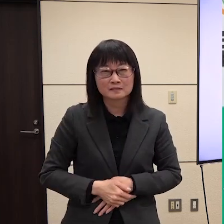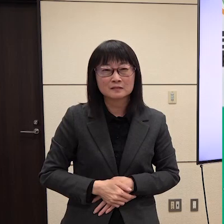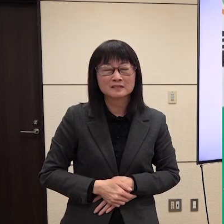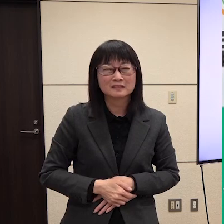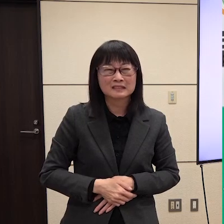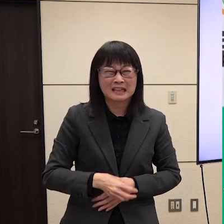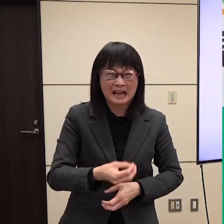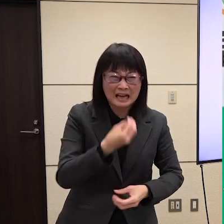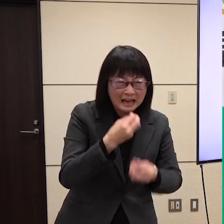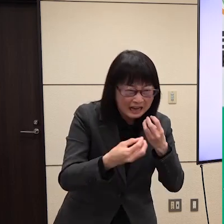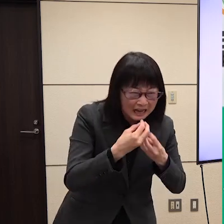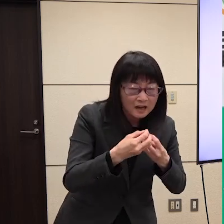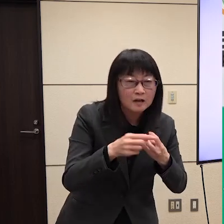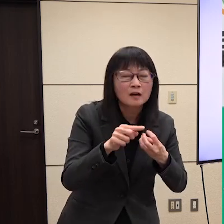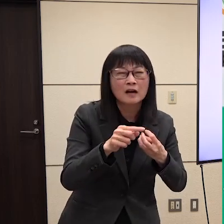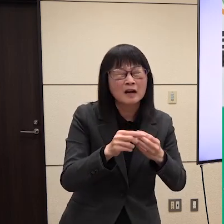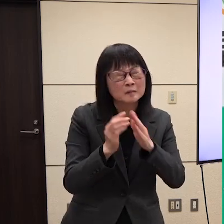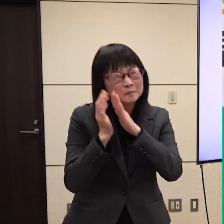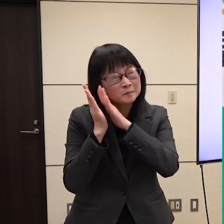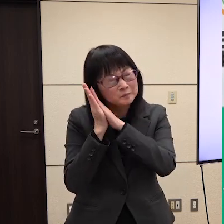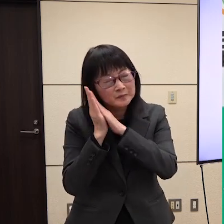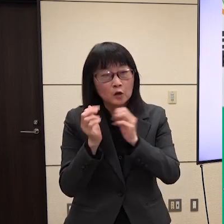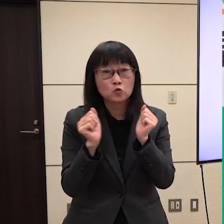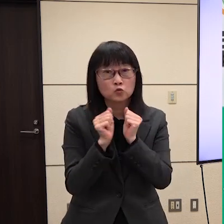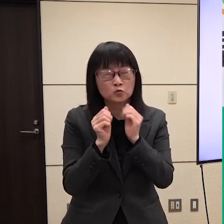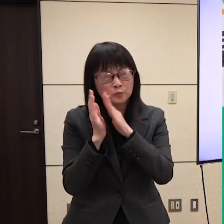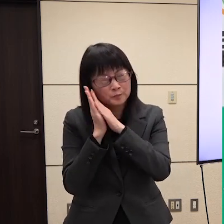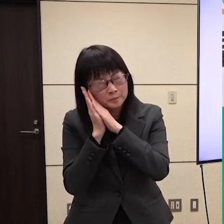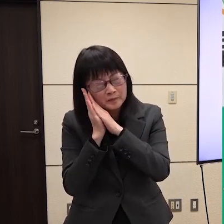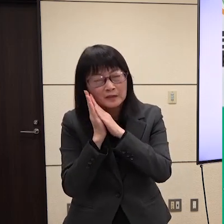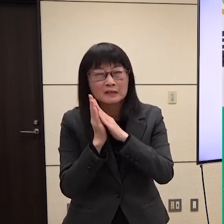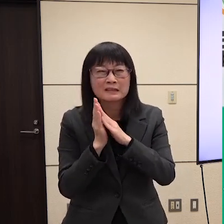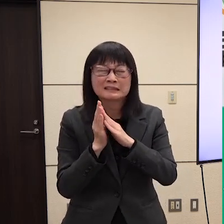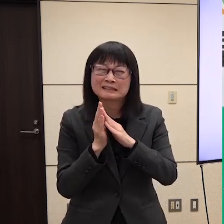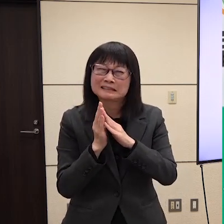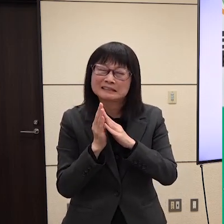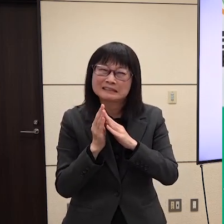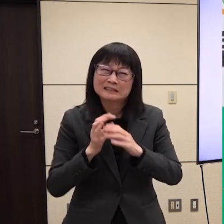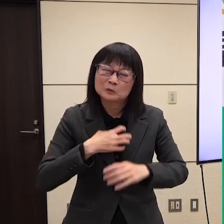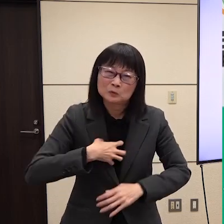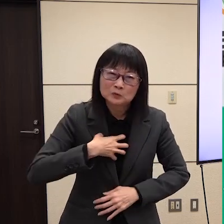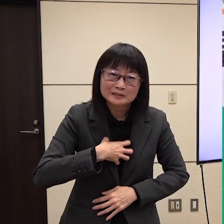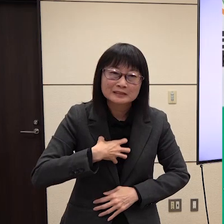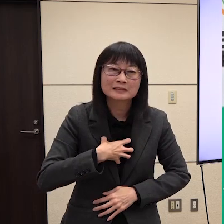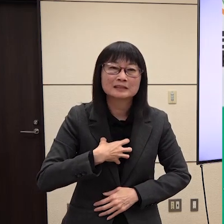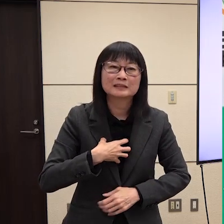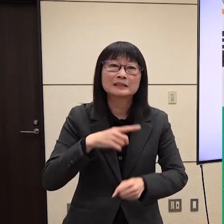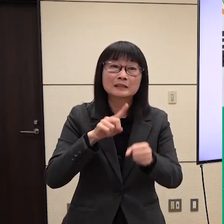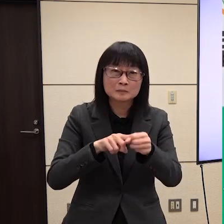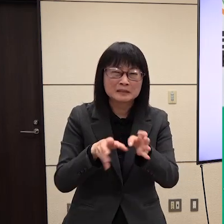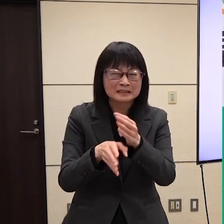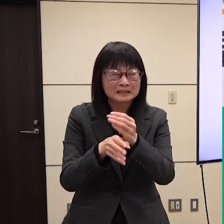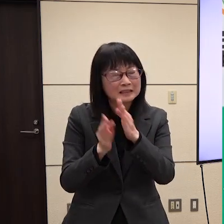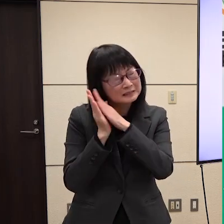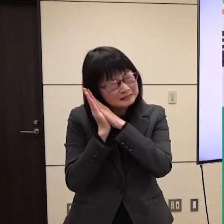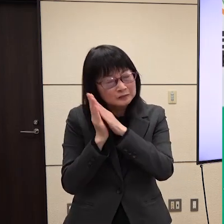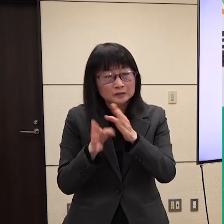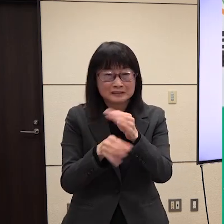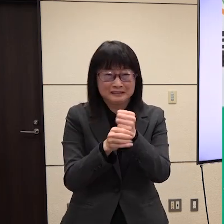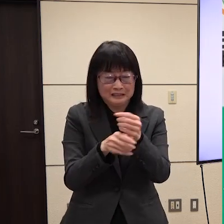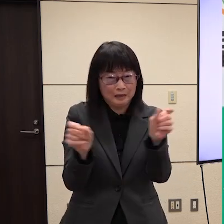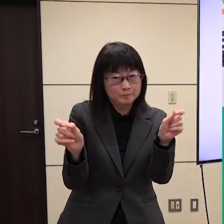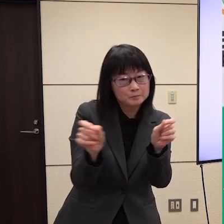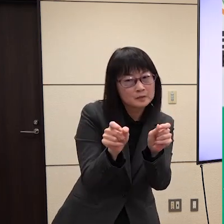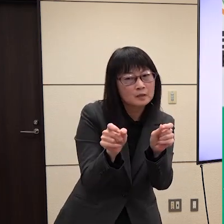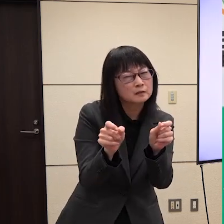と冬眠もなかなかできずに出没する期間も長くなるんじゃないかというふうに言われているわけです。福島